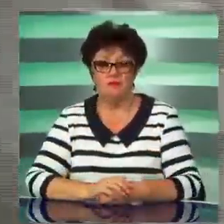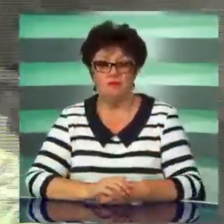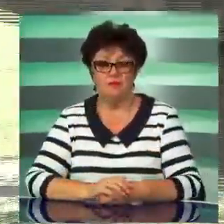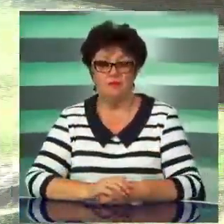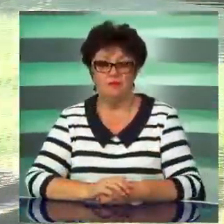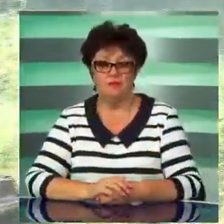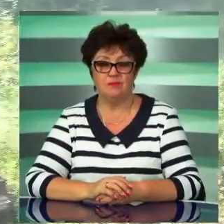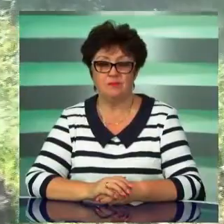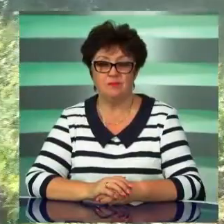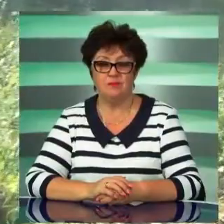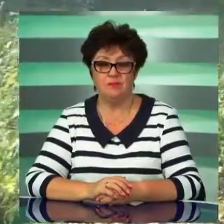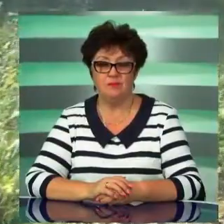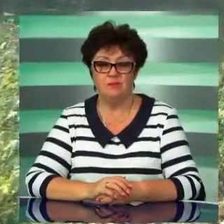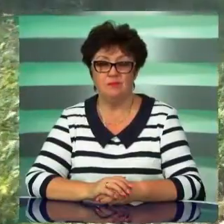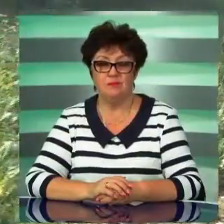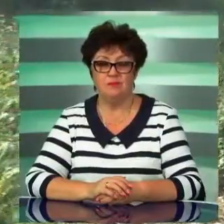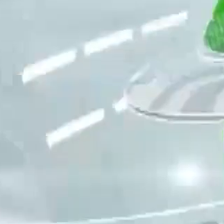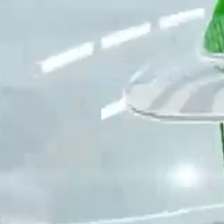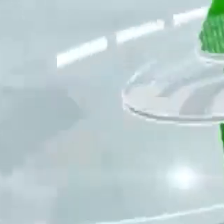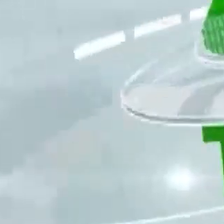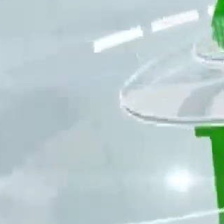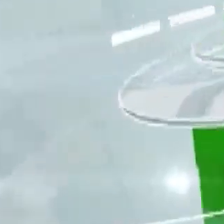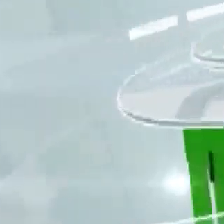Кристина Процхилова, Александр Жучков. События, Брянск.